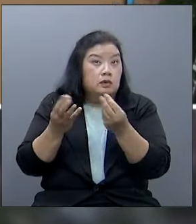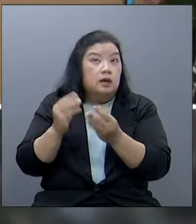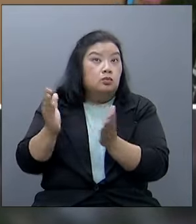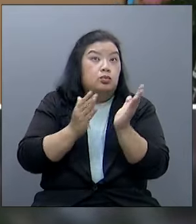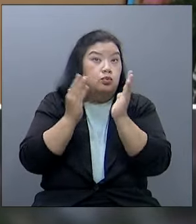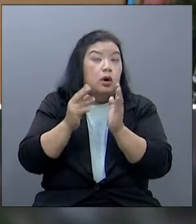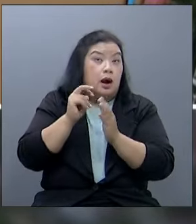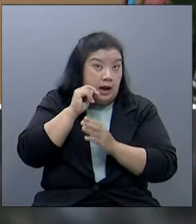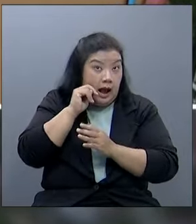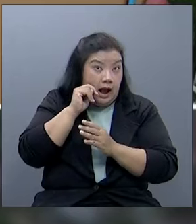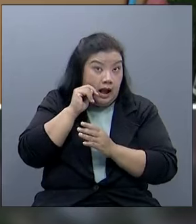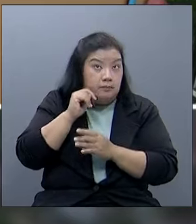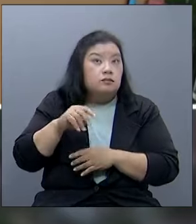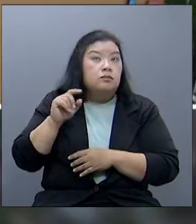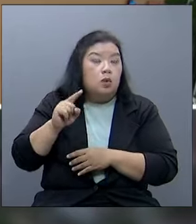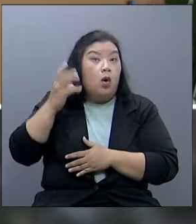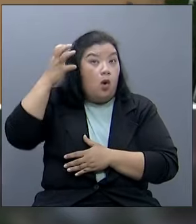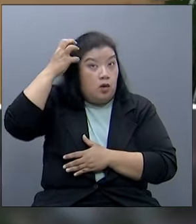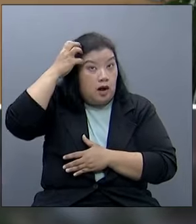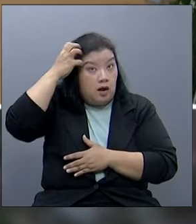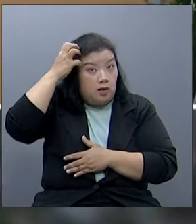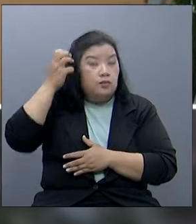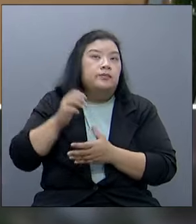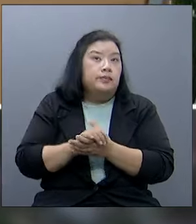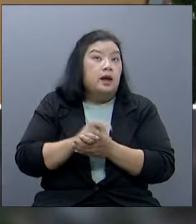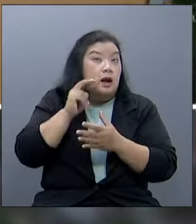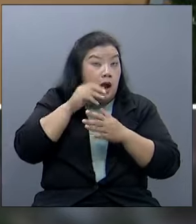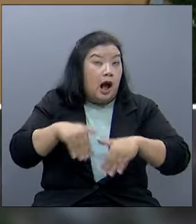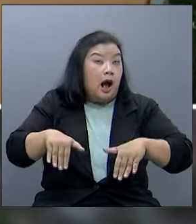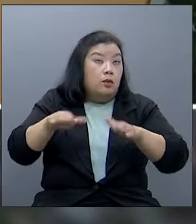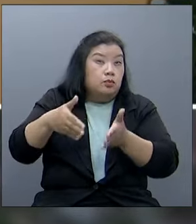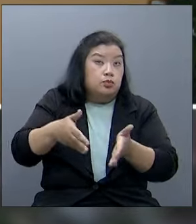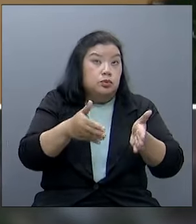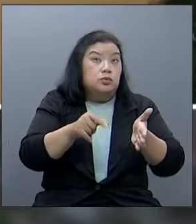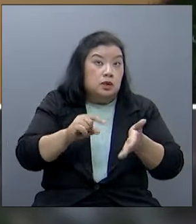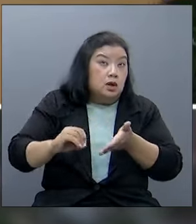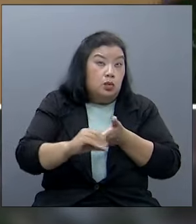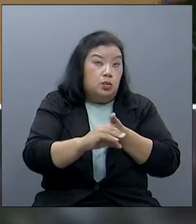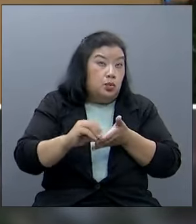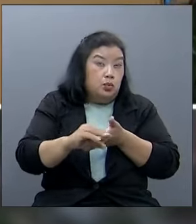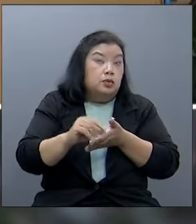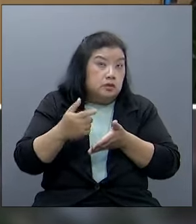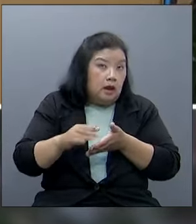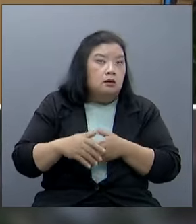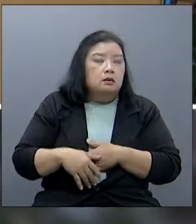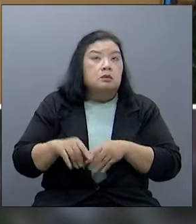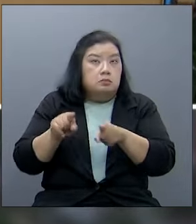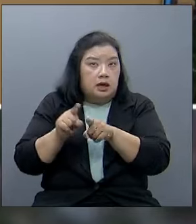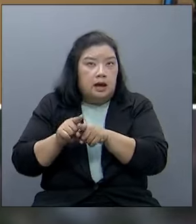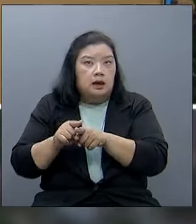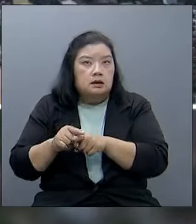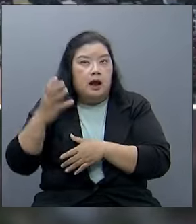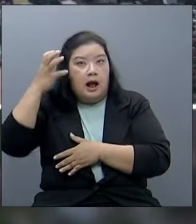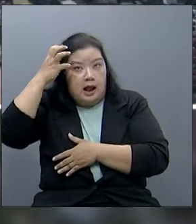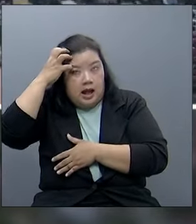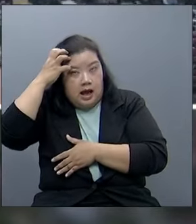่นำหรูง yards ๆ ในปเทศเรา อยทข้